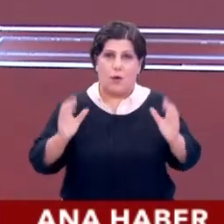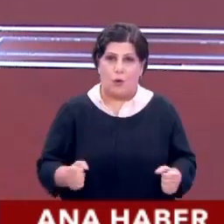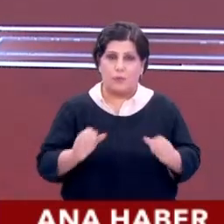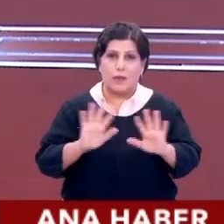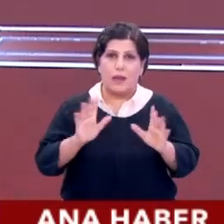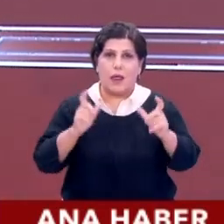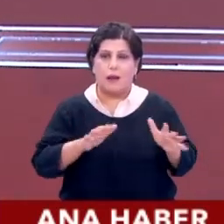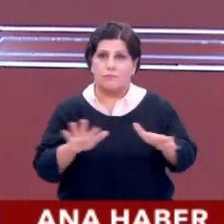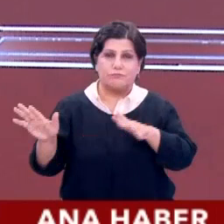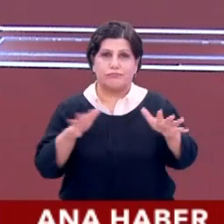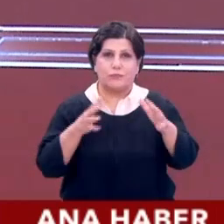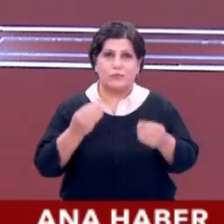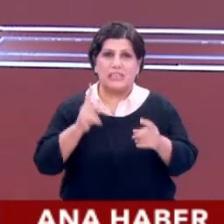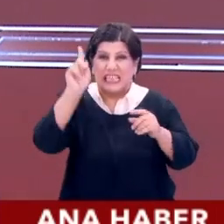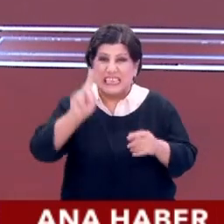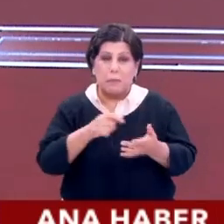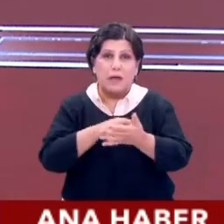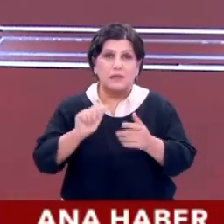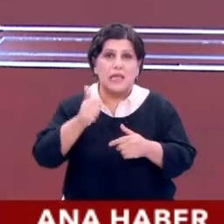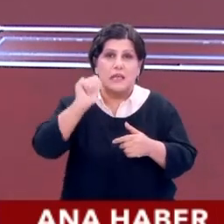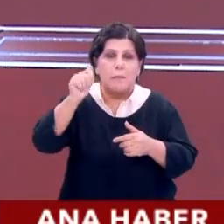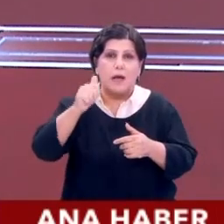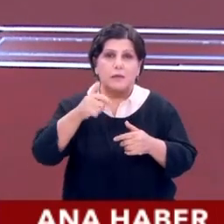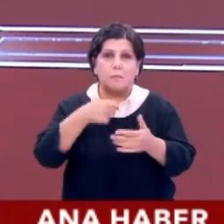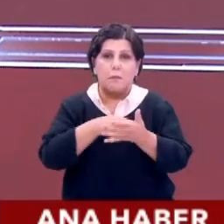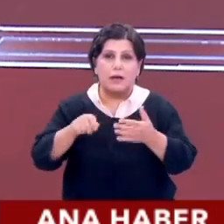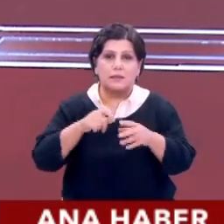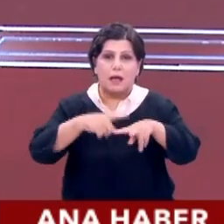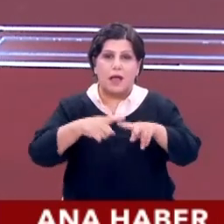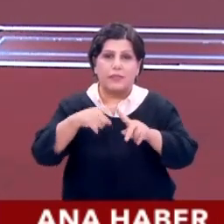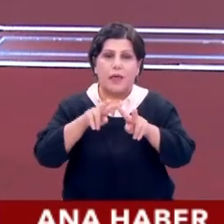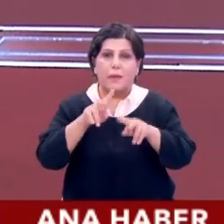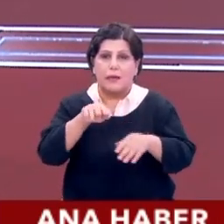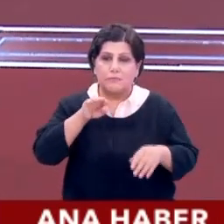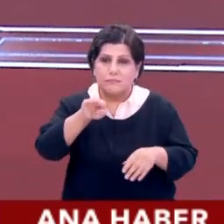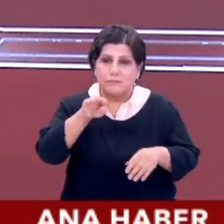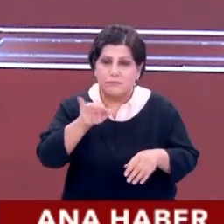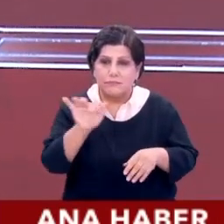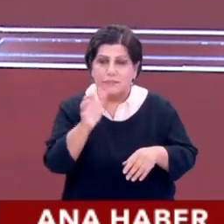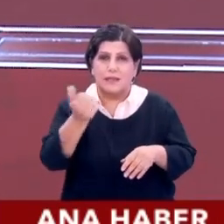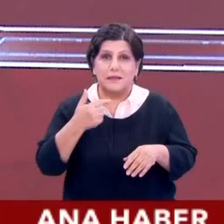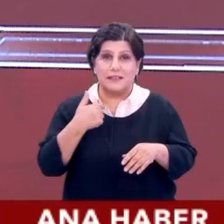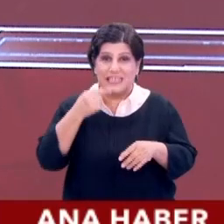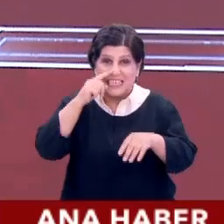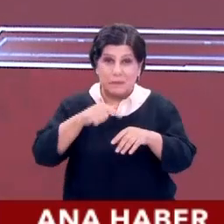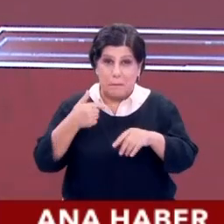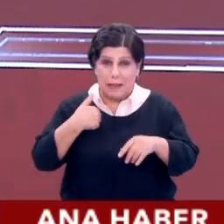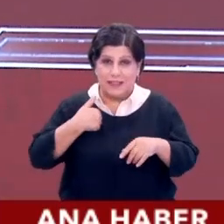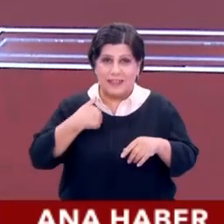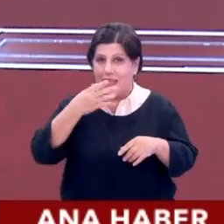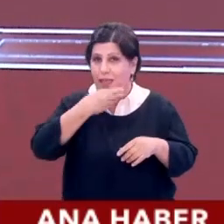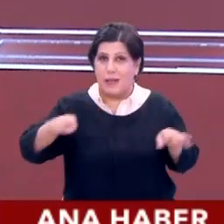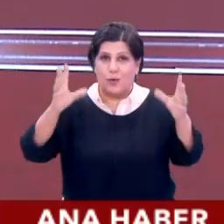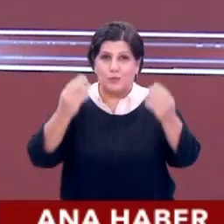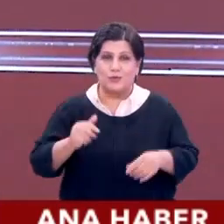maaşlar ne zaman Ah şu ATM'den her ayın kaçında yatıyordu İnanın ben de emekli oluyorum şimdi ne zaman